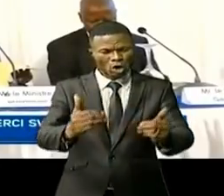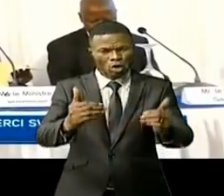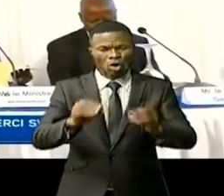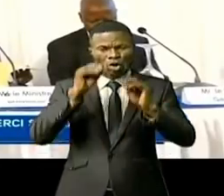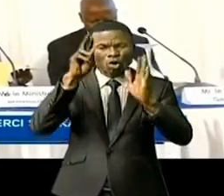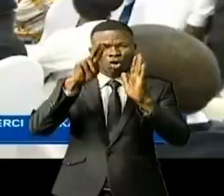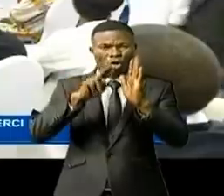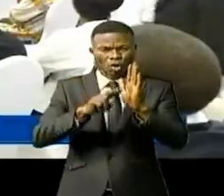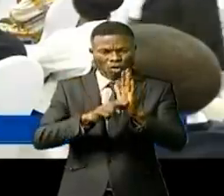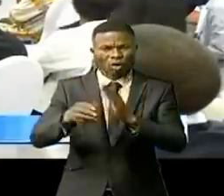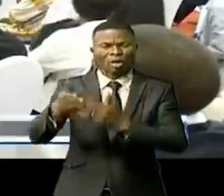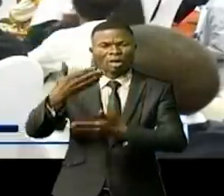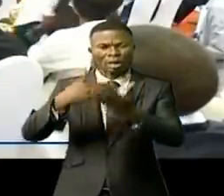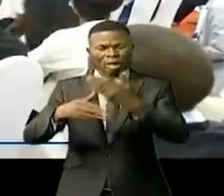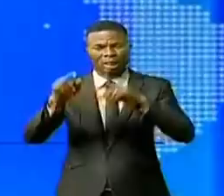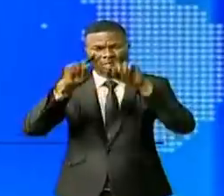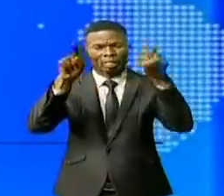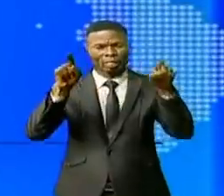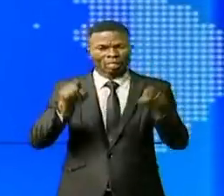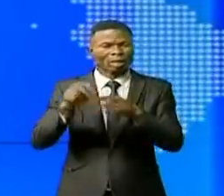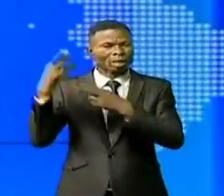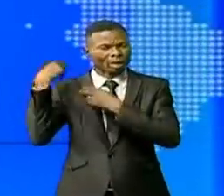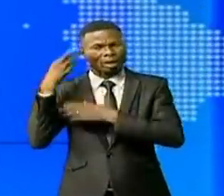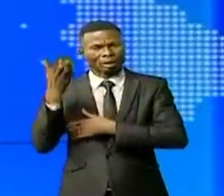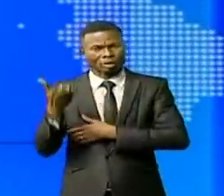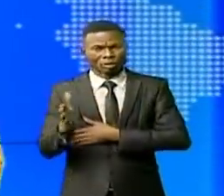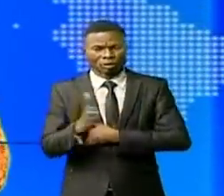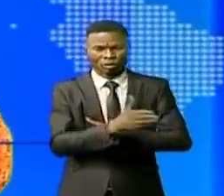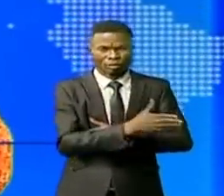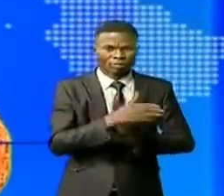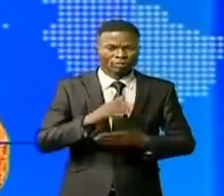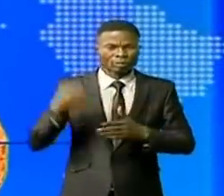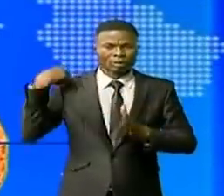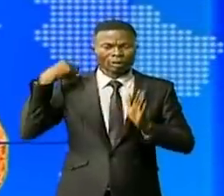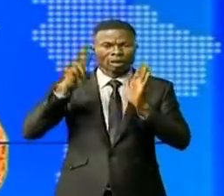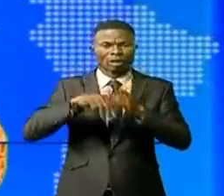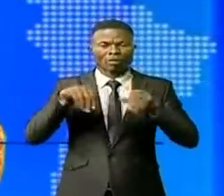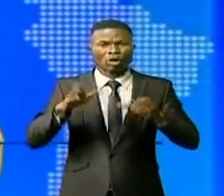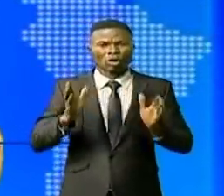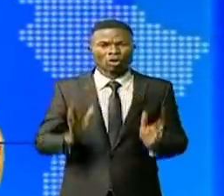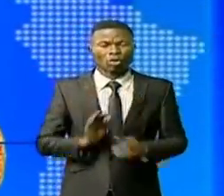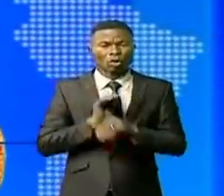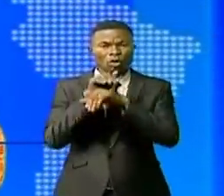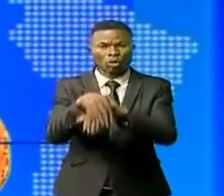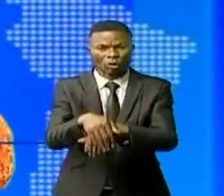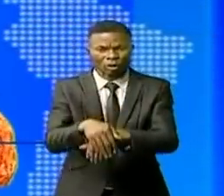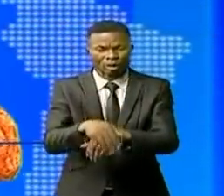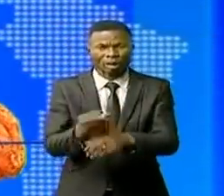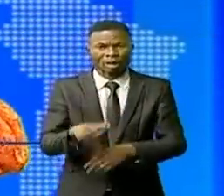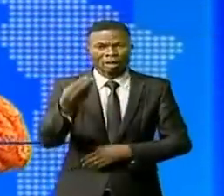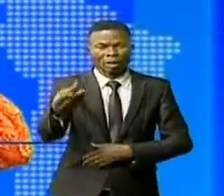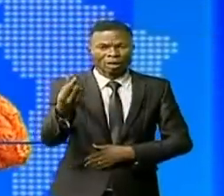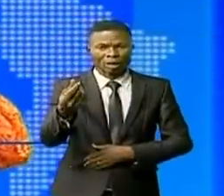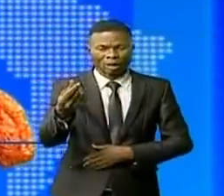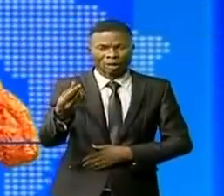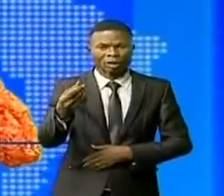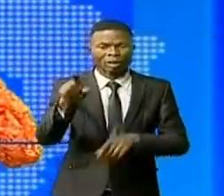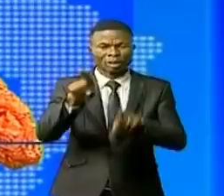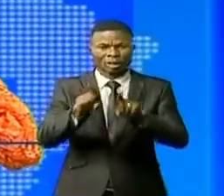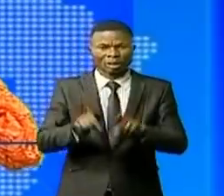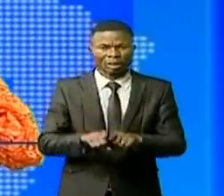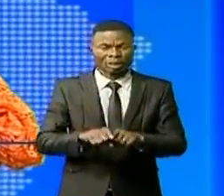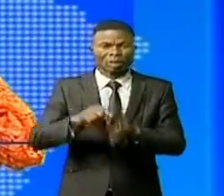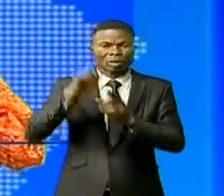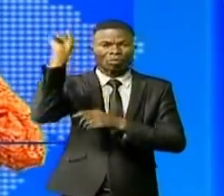l'enseignement interactif par la radio. Et puis le gouvernement congolais s'engage à financer la dotation d'un